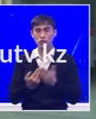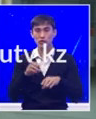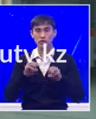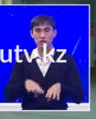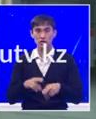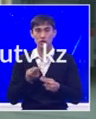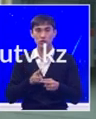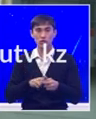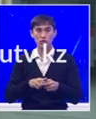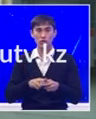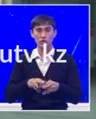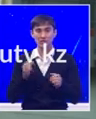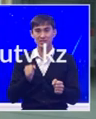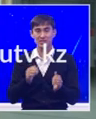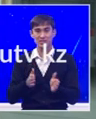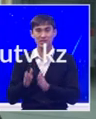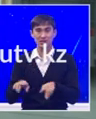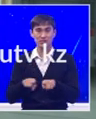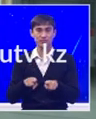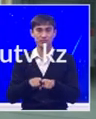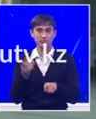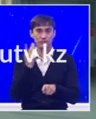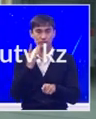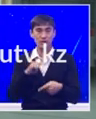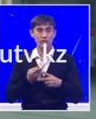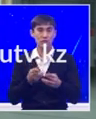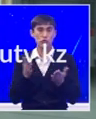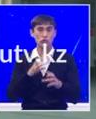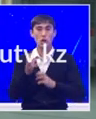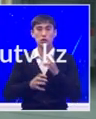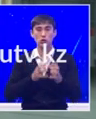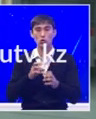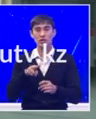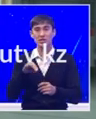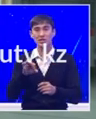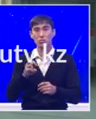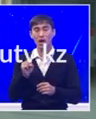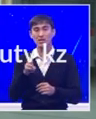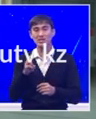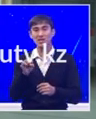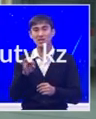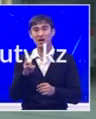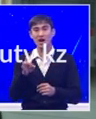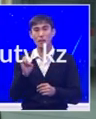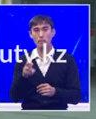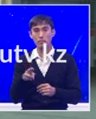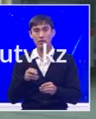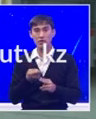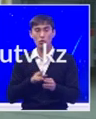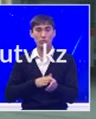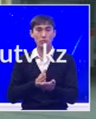решений как таковой становится стандартным. И в этом случае международный технопарк IT-стартапов Astana Hub в одном из своих